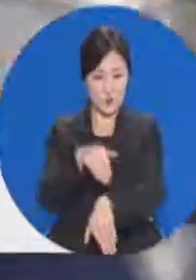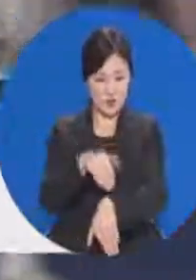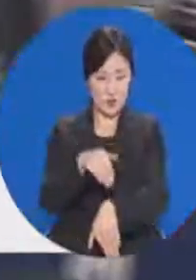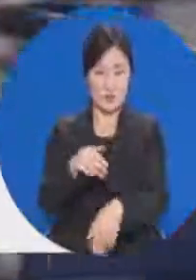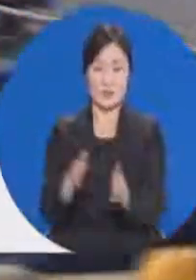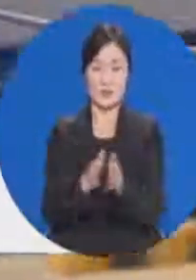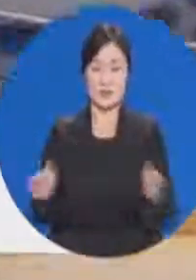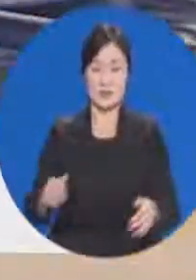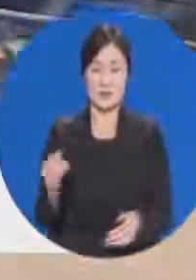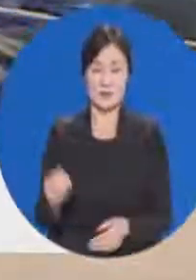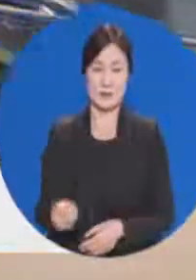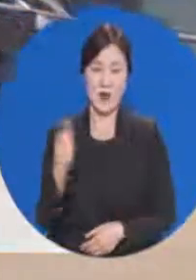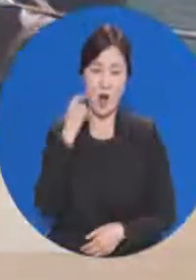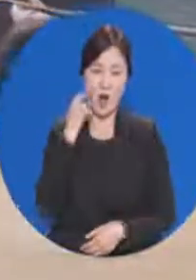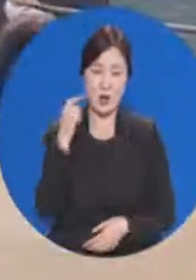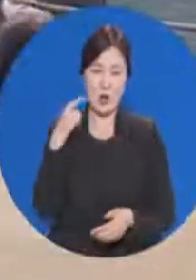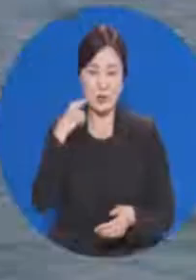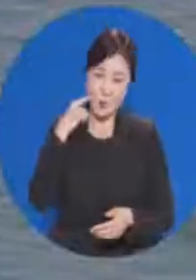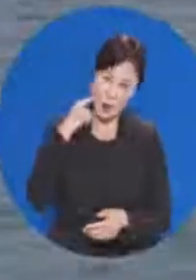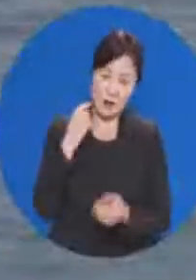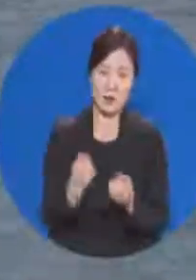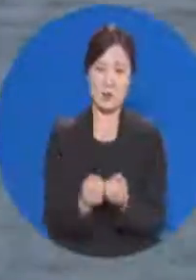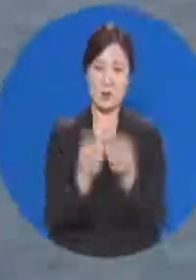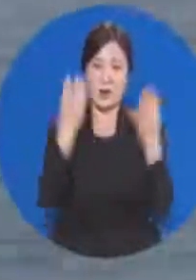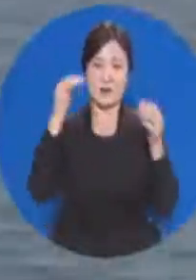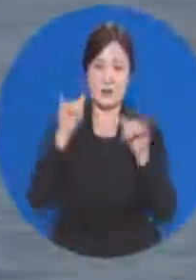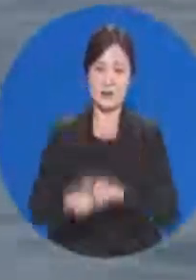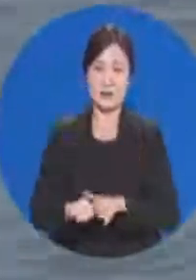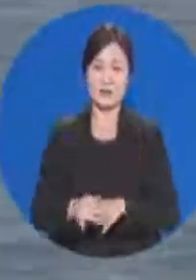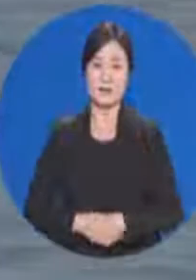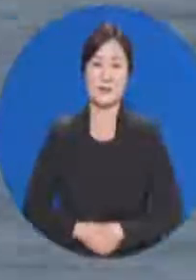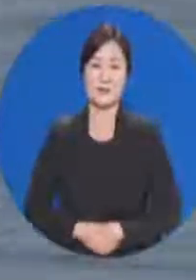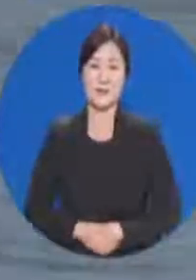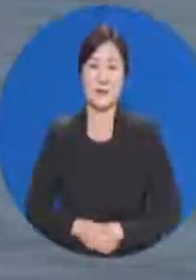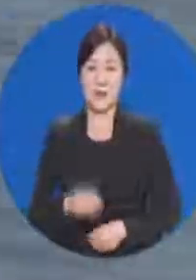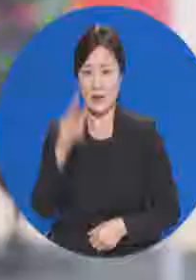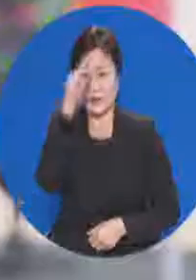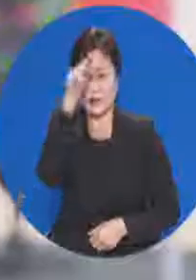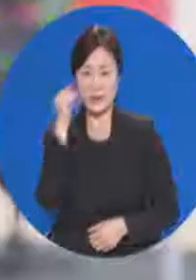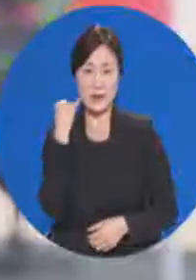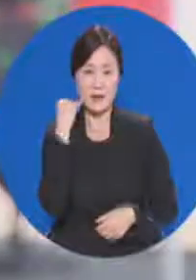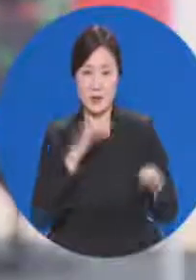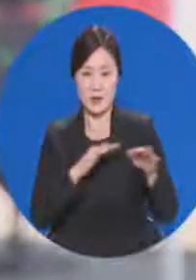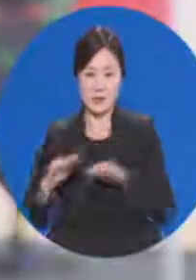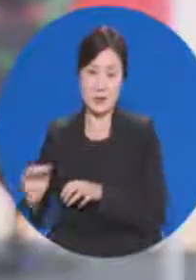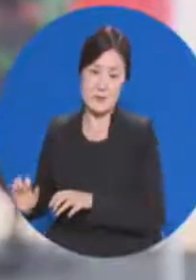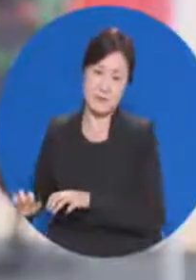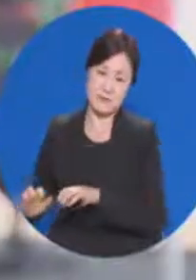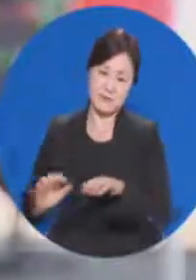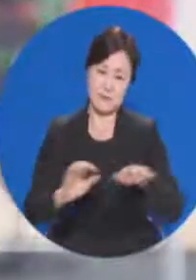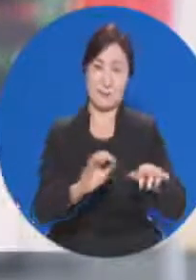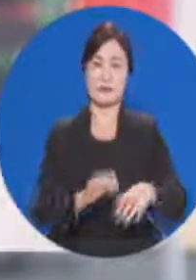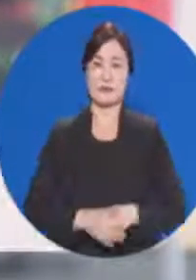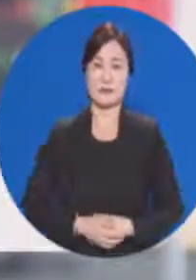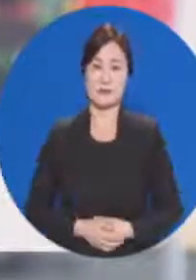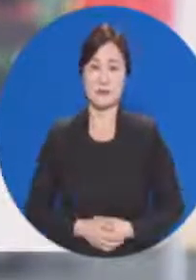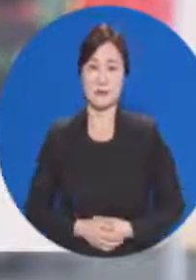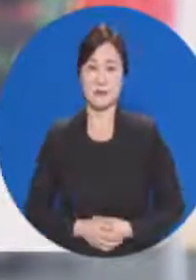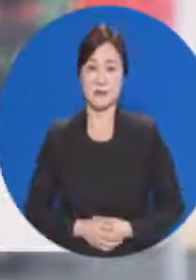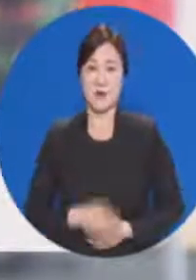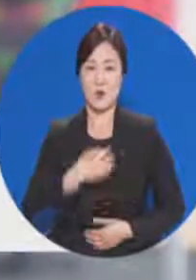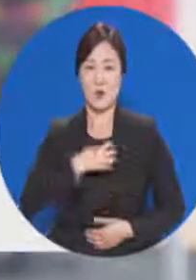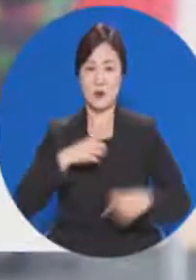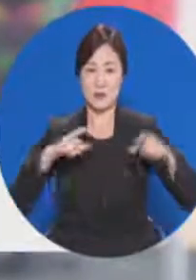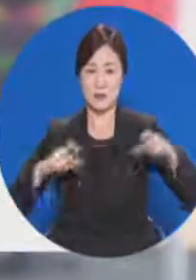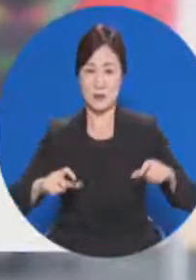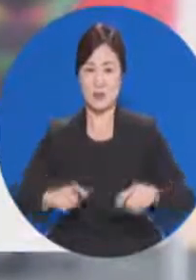선박에서 화학물질을 가정한 연기가 피어오르자 해경과 소방대원들이 출동합니다. 위험구역 내 사고 대응 시